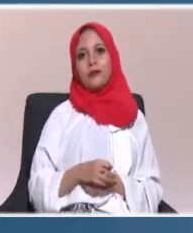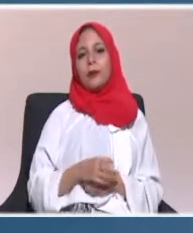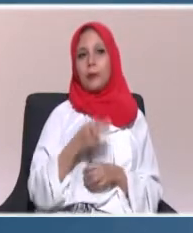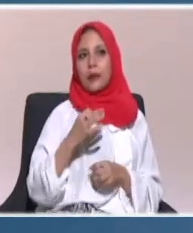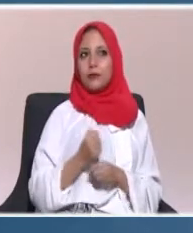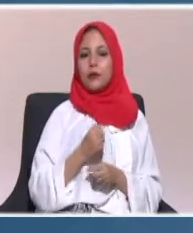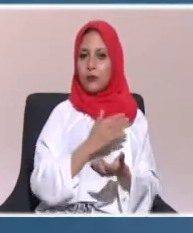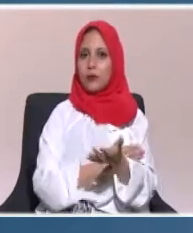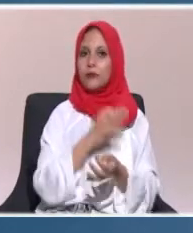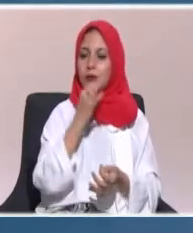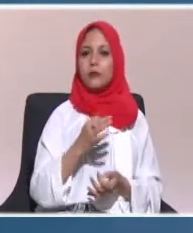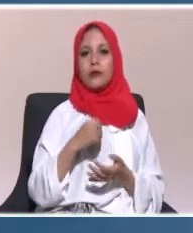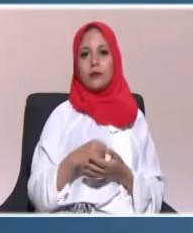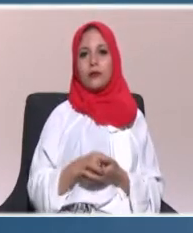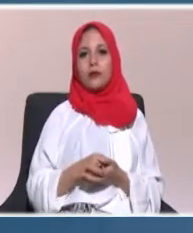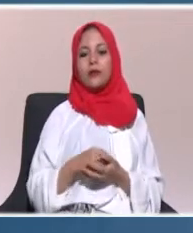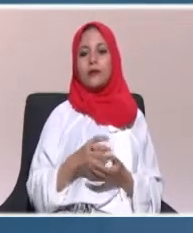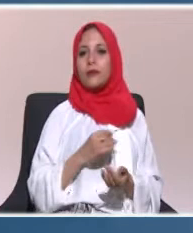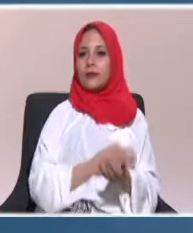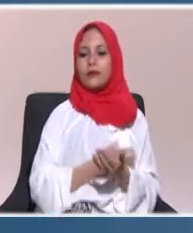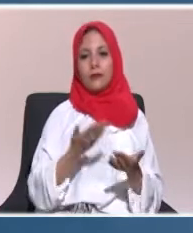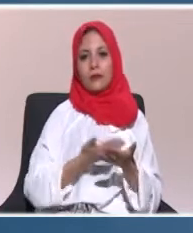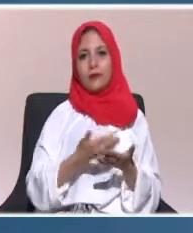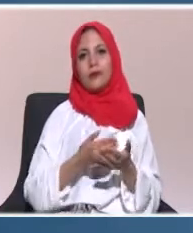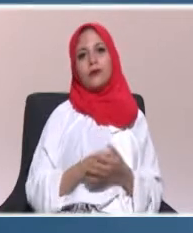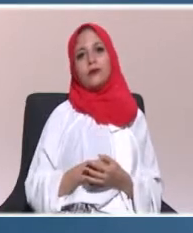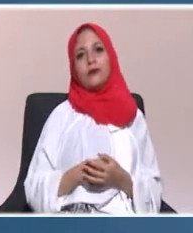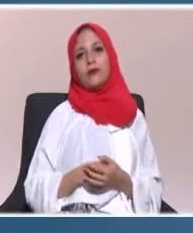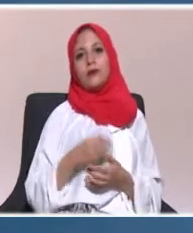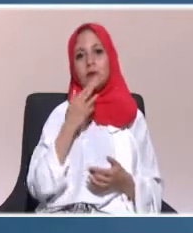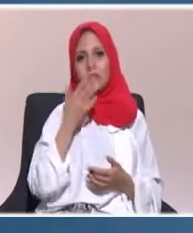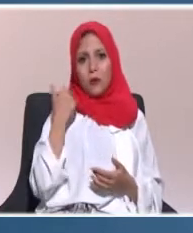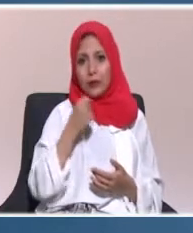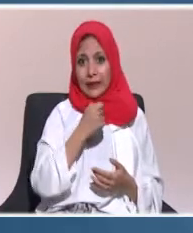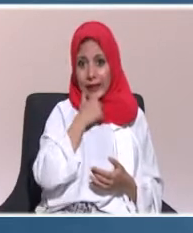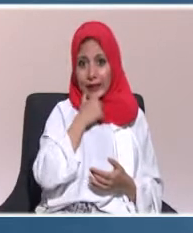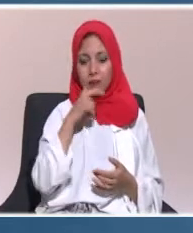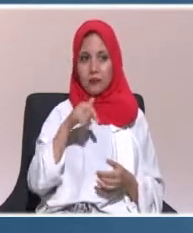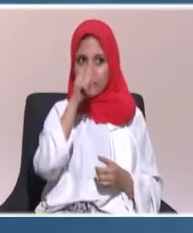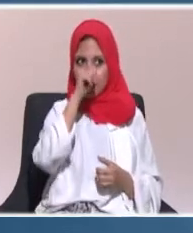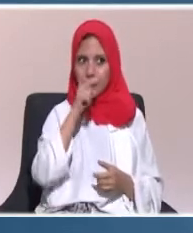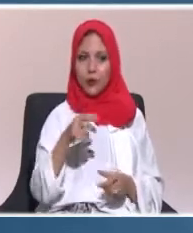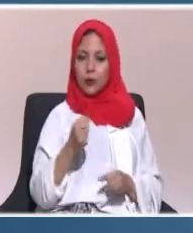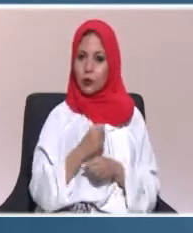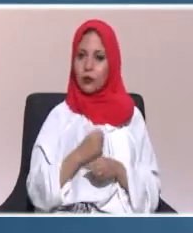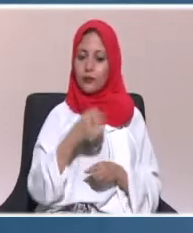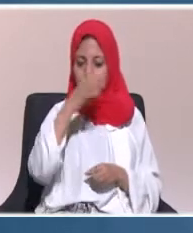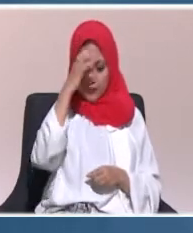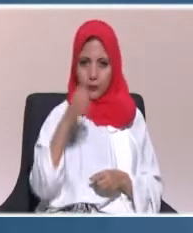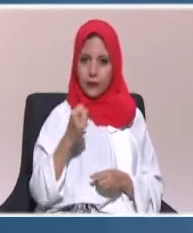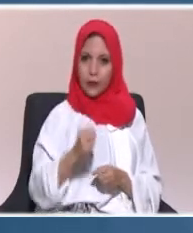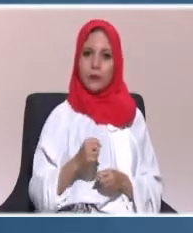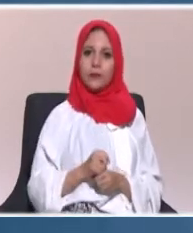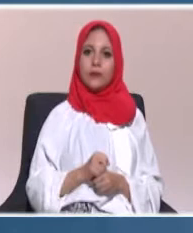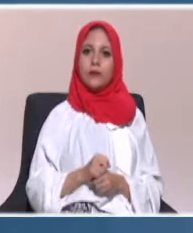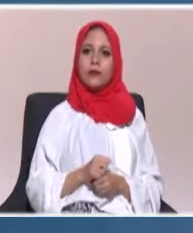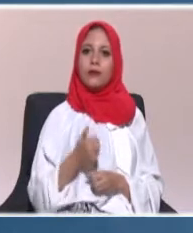فعلا. يعني يتحط في السي في بتاعك فعلا، من كوميديان رهيب